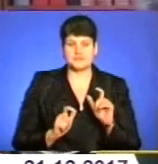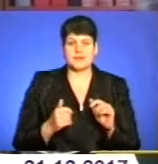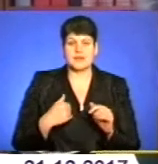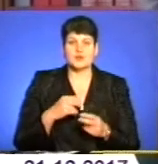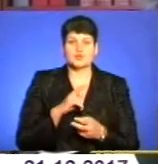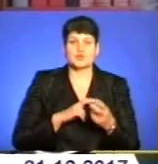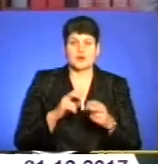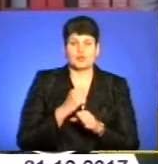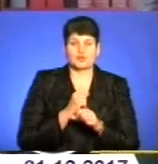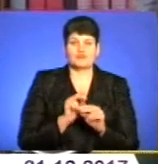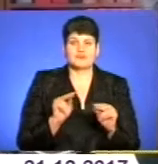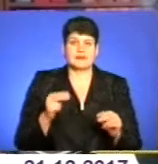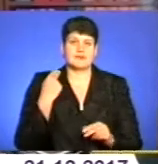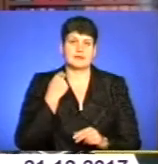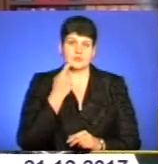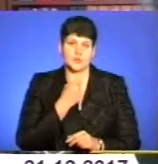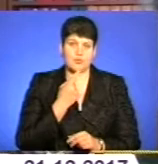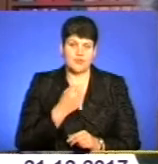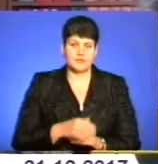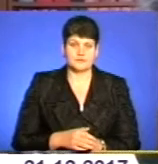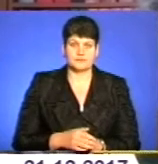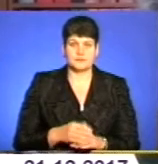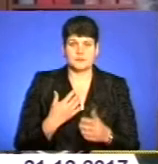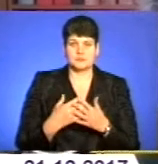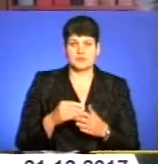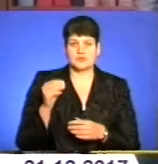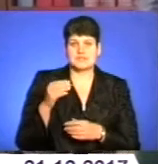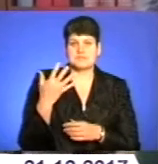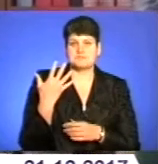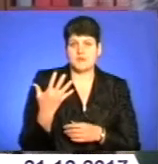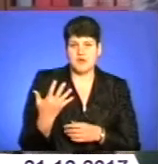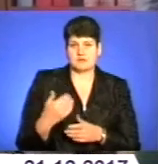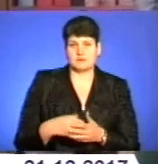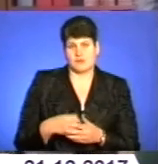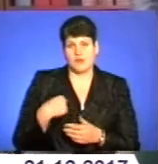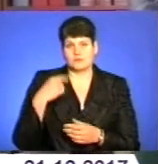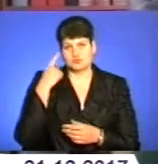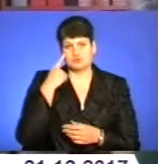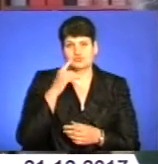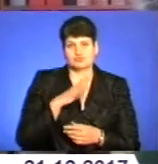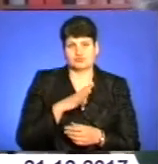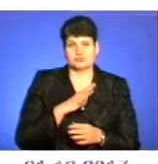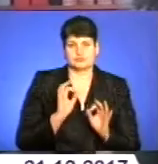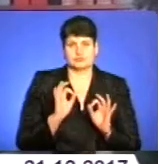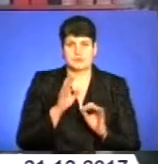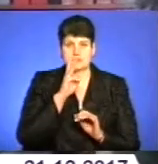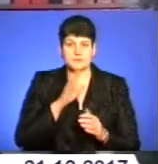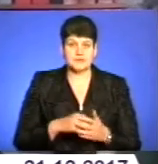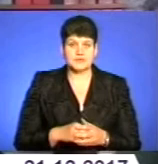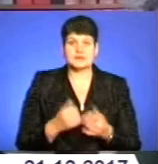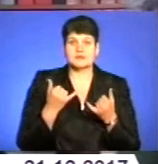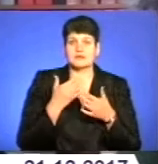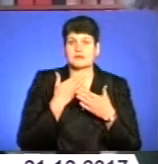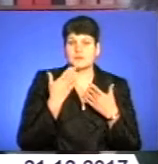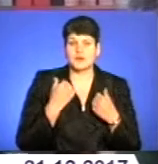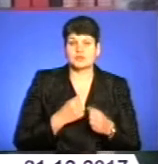шукаю роботу вчителя англійської мови. Мабуть, десь 1005. Я думаю, це була б хороша заробітна плата. Зараз немає, на